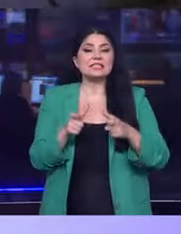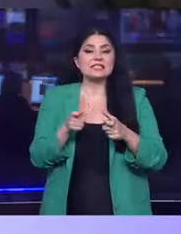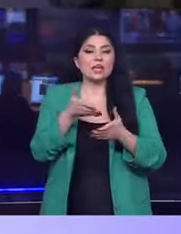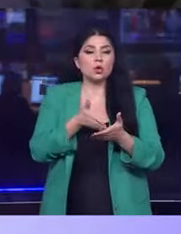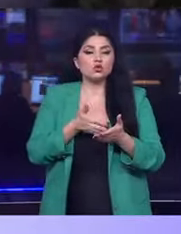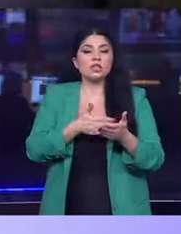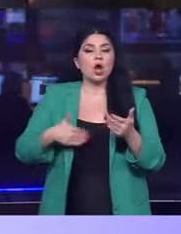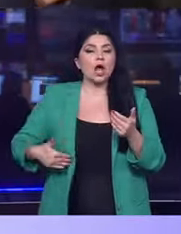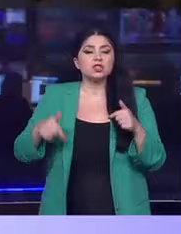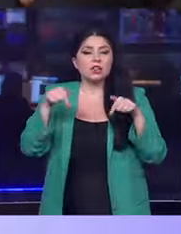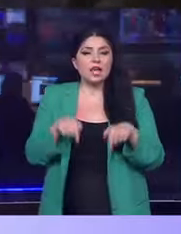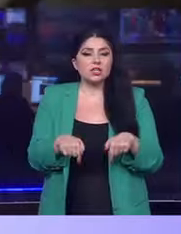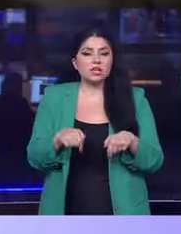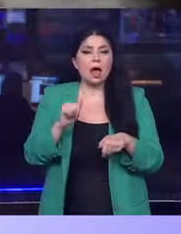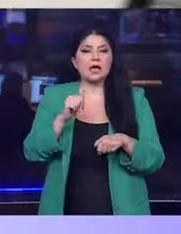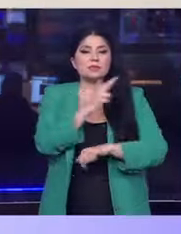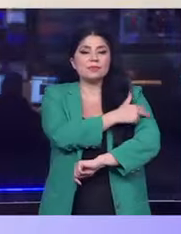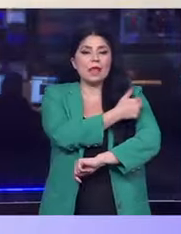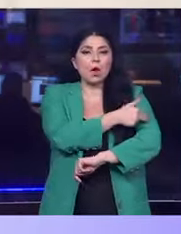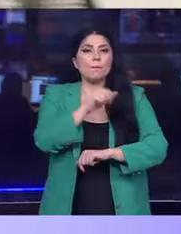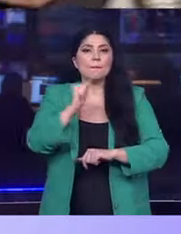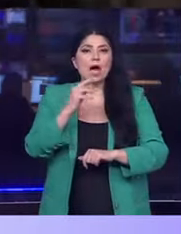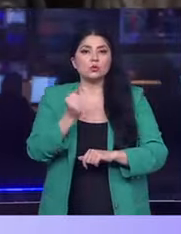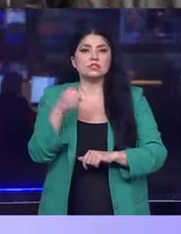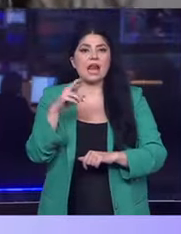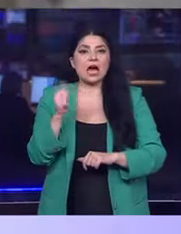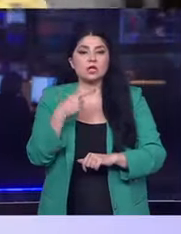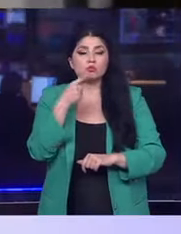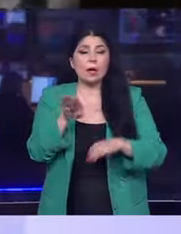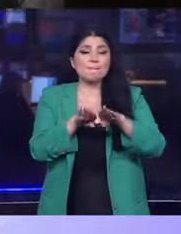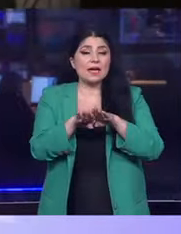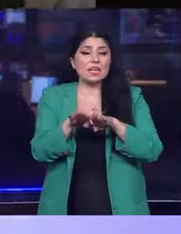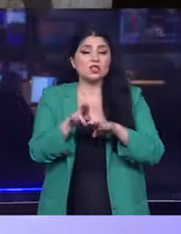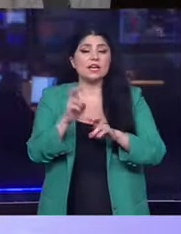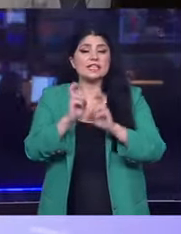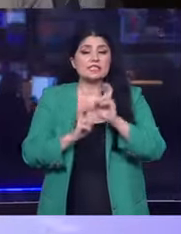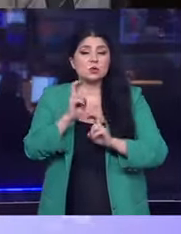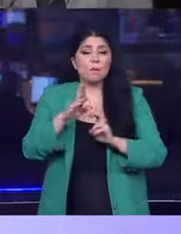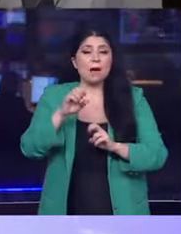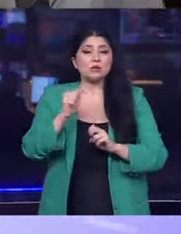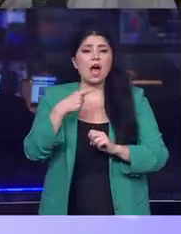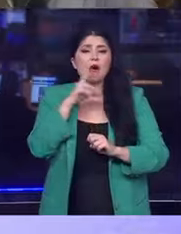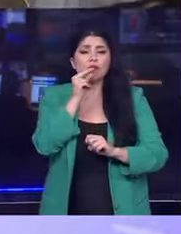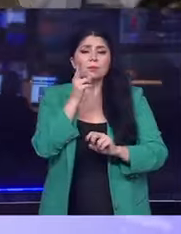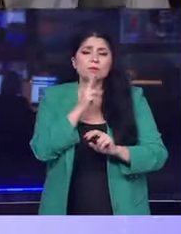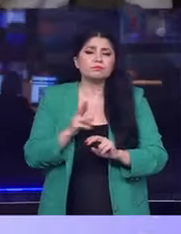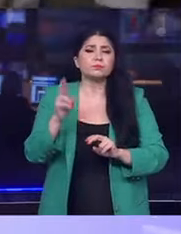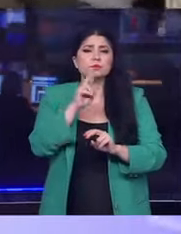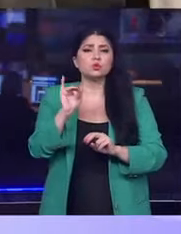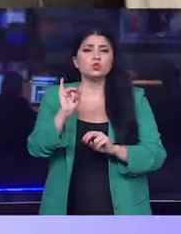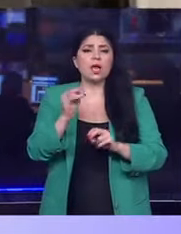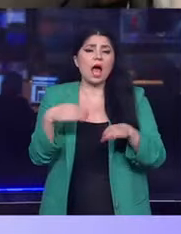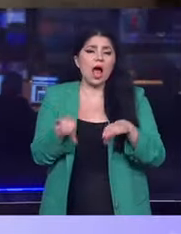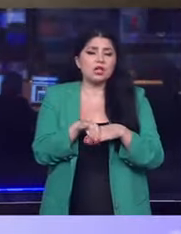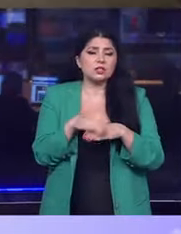chirurgie toracică de aici, de la Spitalul Marius Nasta, ne-a spus că managerul instituției a purtat în mod repetat discuții cu întreg colectivul